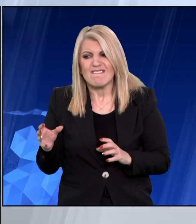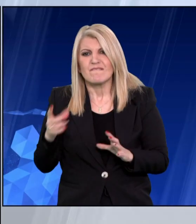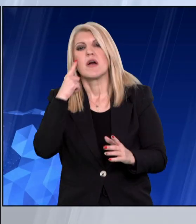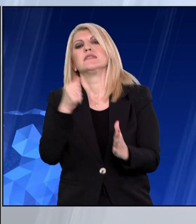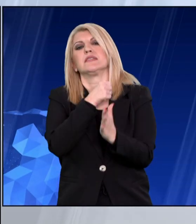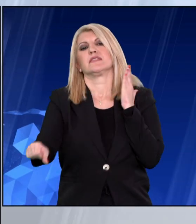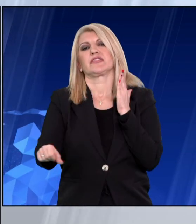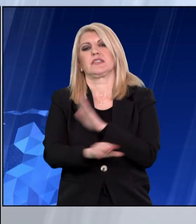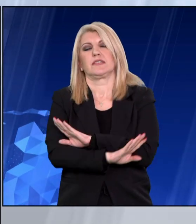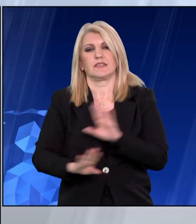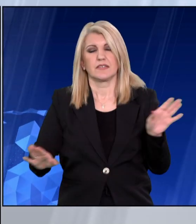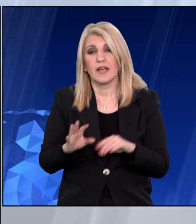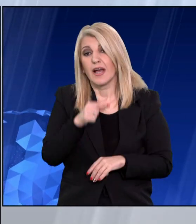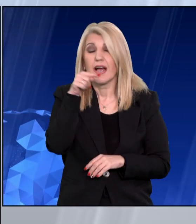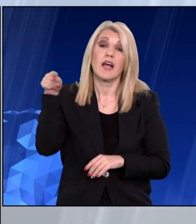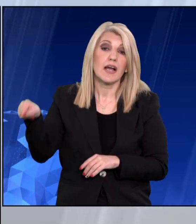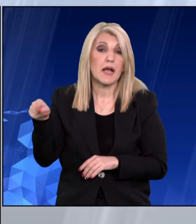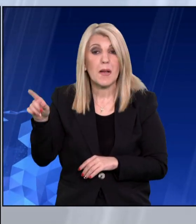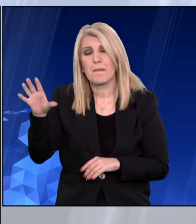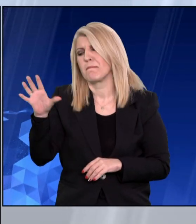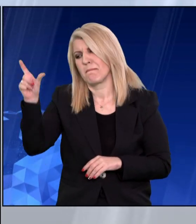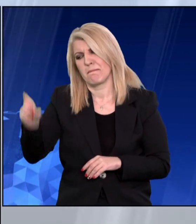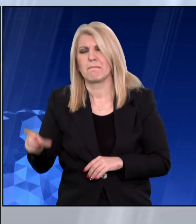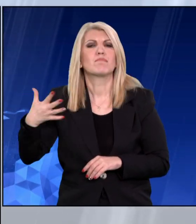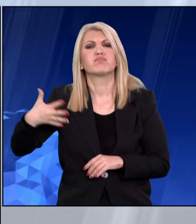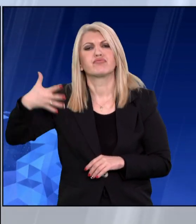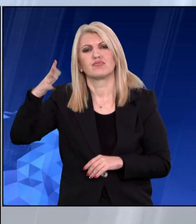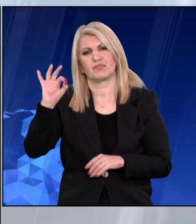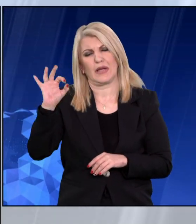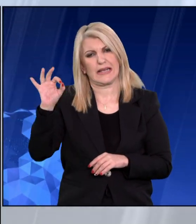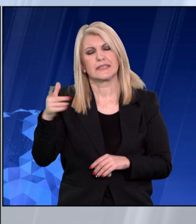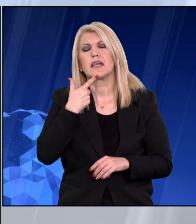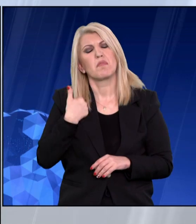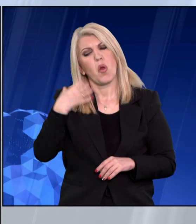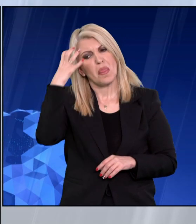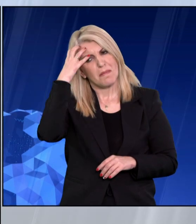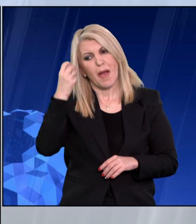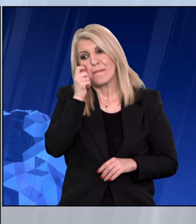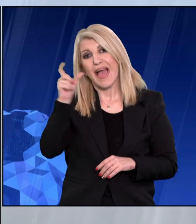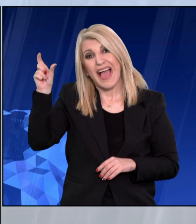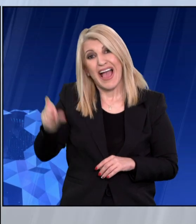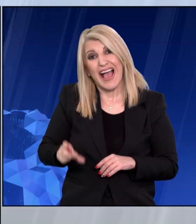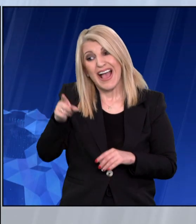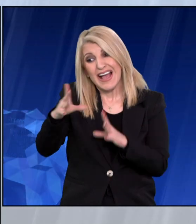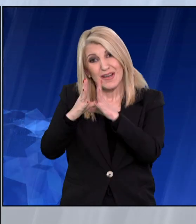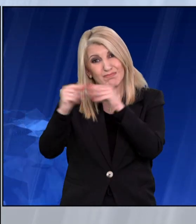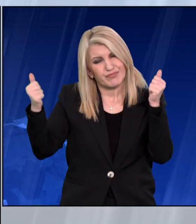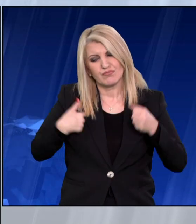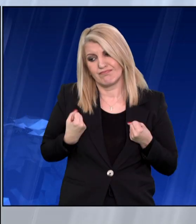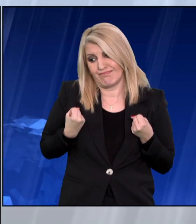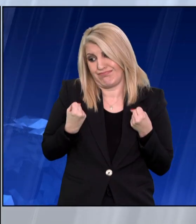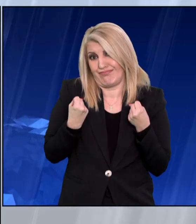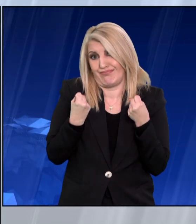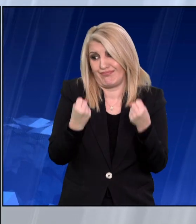ισχυρίστηκε πως θυμάται μόνο μέχρι τη στιγμή που άφησε το νεαρό αγνοούμενο στο σημείο που του ζήτησε λέγοντας ότι μετά δεν έχει μνήμες διότι έκανε